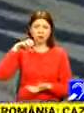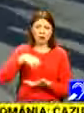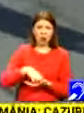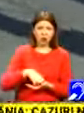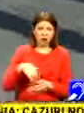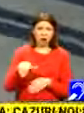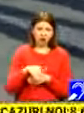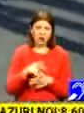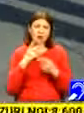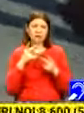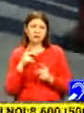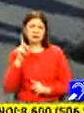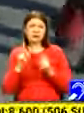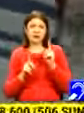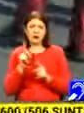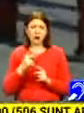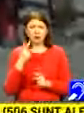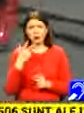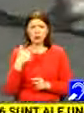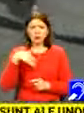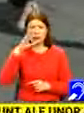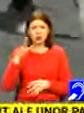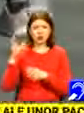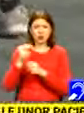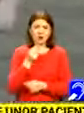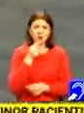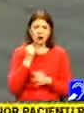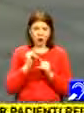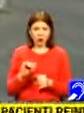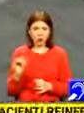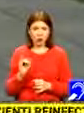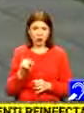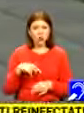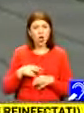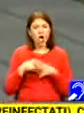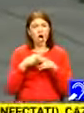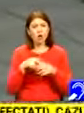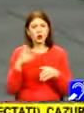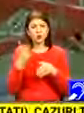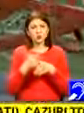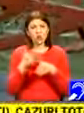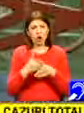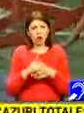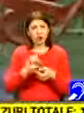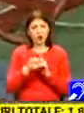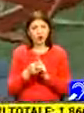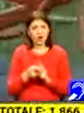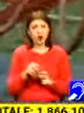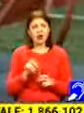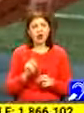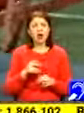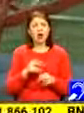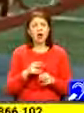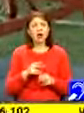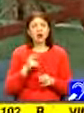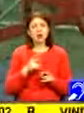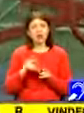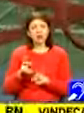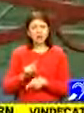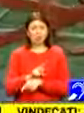Îl vizitează doar la câteva zile și îi aduce mâncare. Acum copilul este consiliat psihologic, însă terapia va fi de lungă